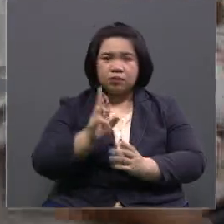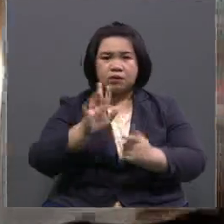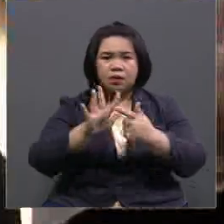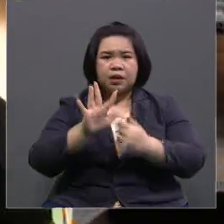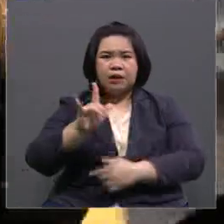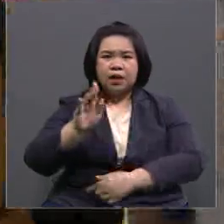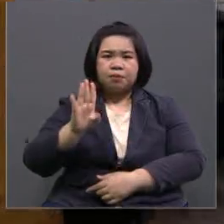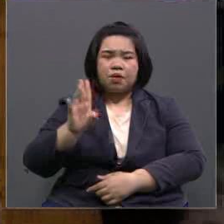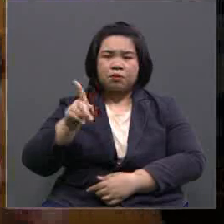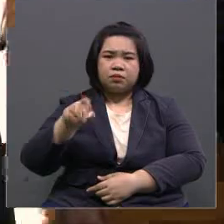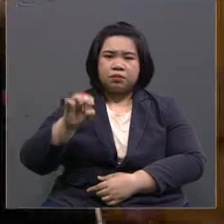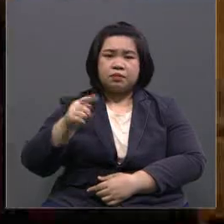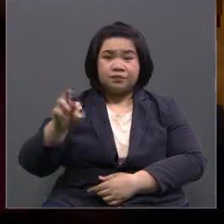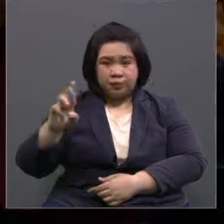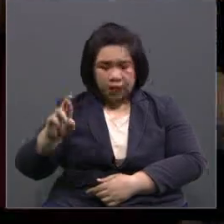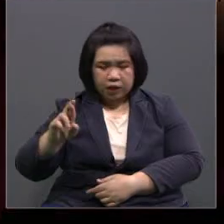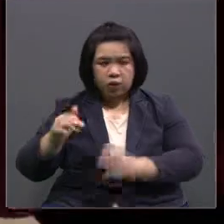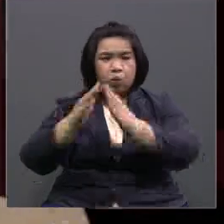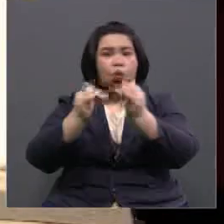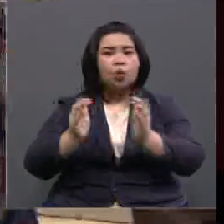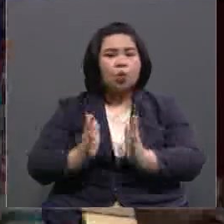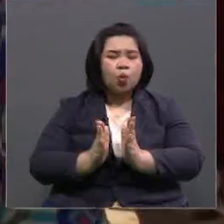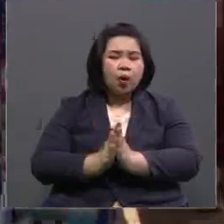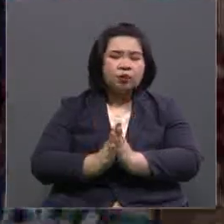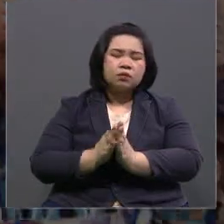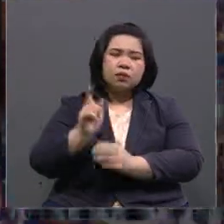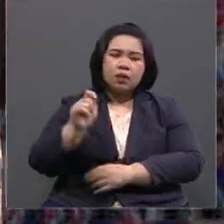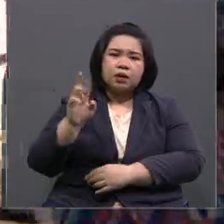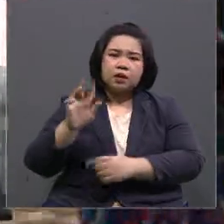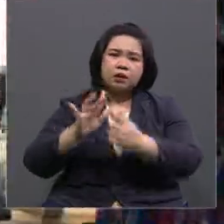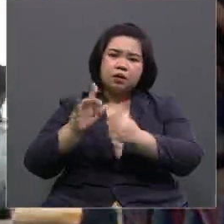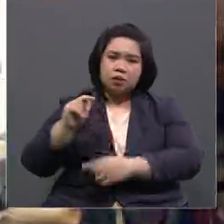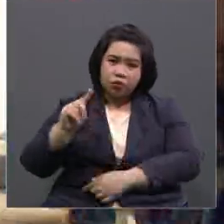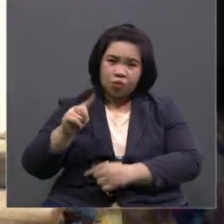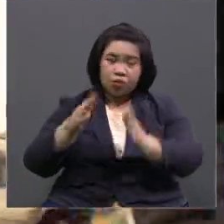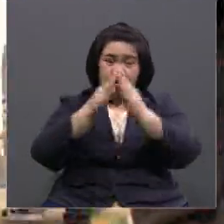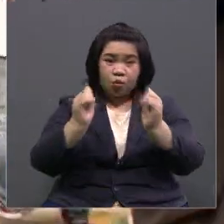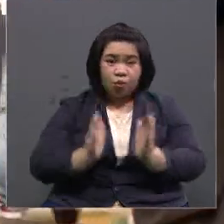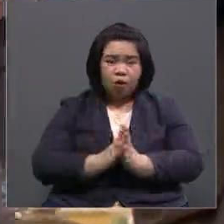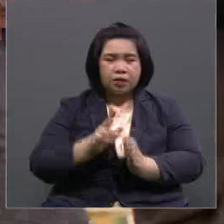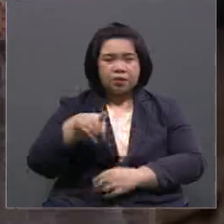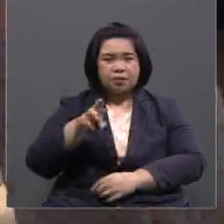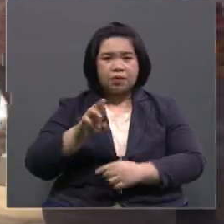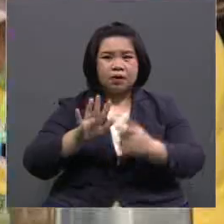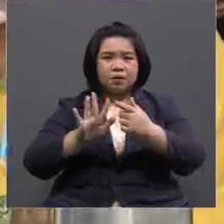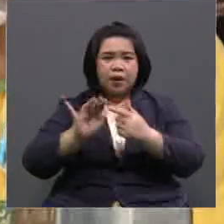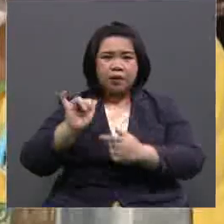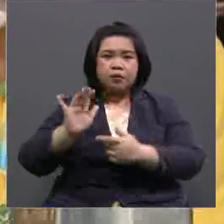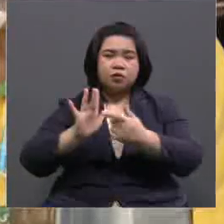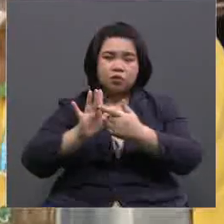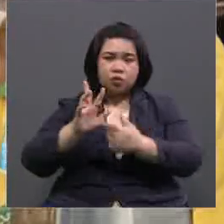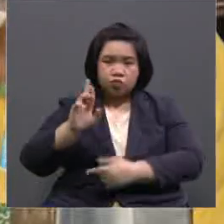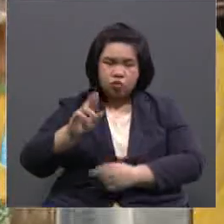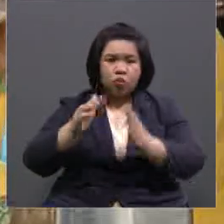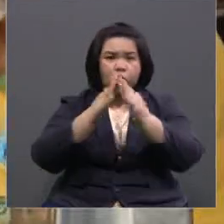ตรนะคะวัดไตรมิตรวัดพระเชตุพนวิมลมังคลารามนะคะวัดประยูรวงศาวาสนะคะวัดมหาธาตุวัดสุทั